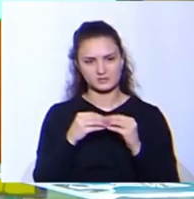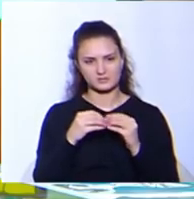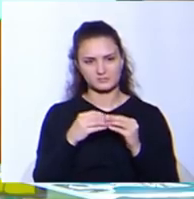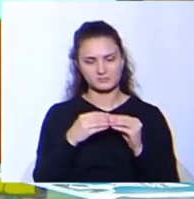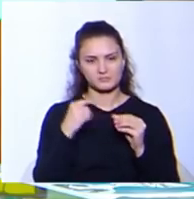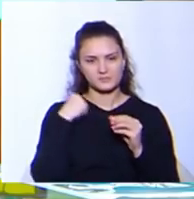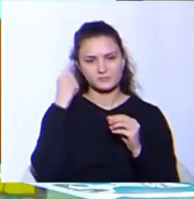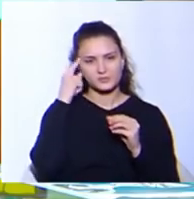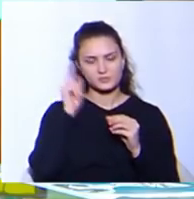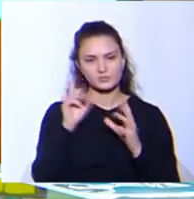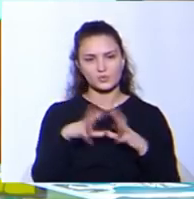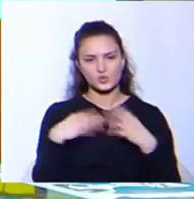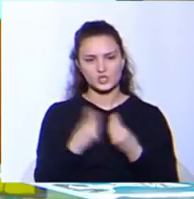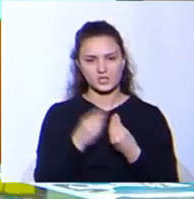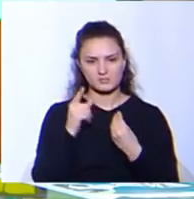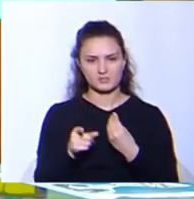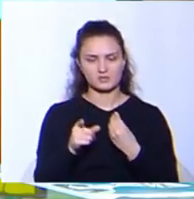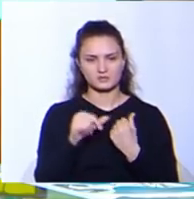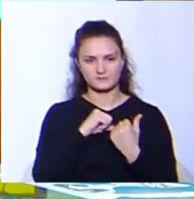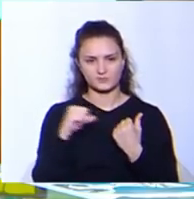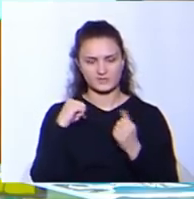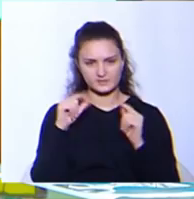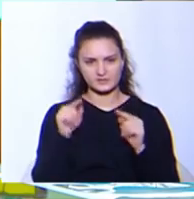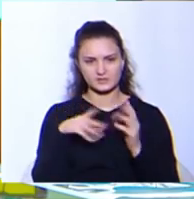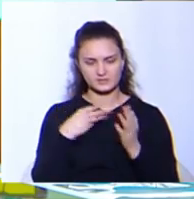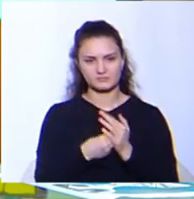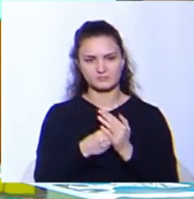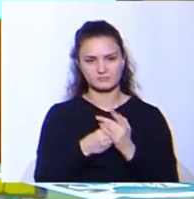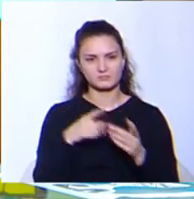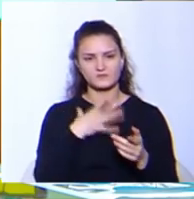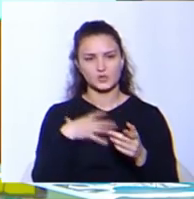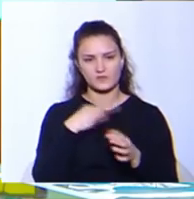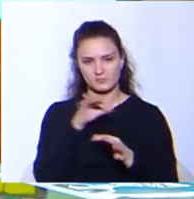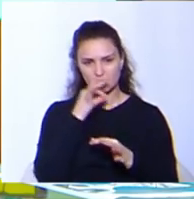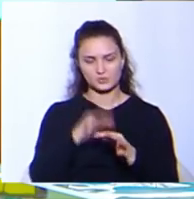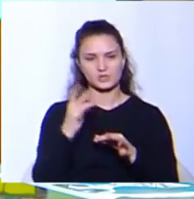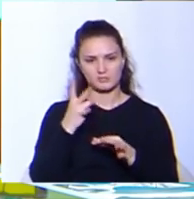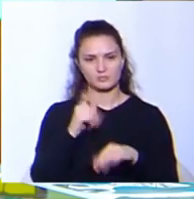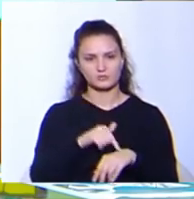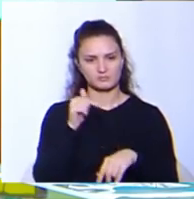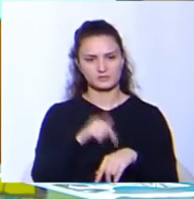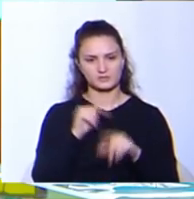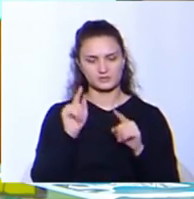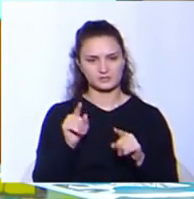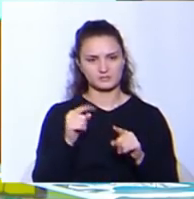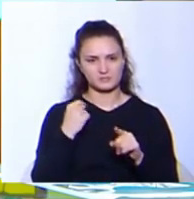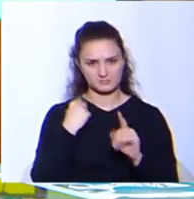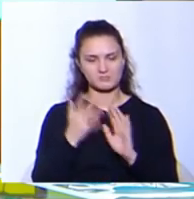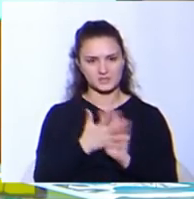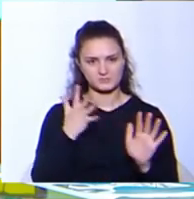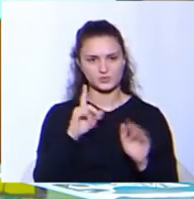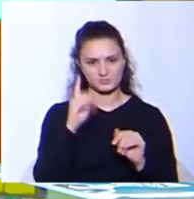მე ვფიქრობ, ოჯახმა თავისი მნიშვნელოვანი პასუხისმგებლობა უნდა გაცნობიეროს. მესმის,